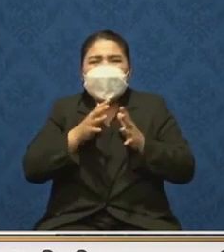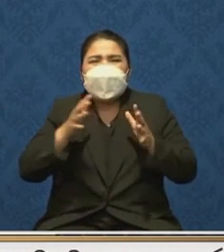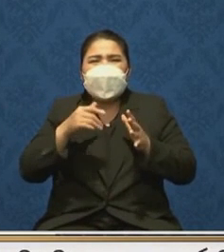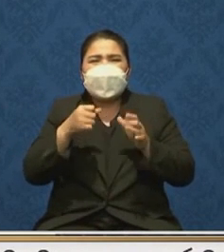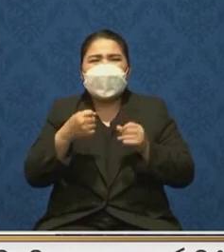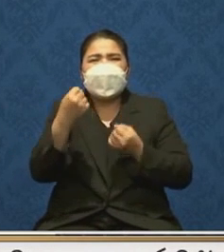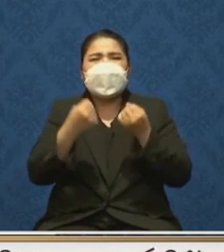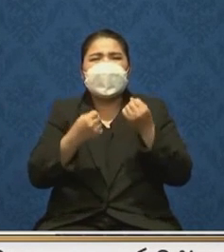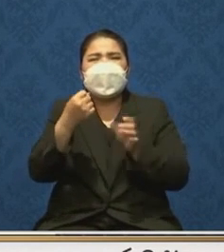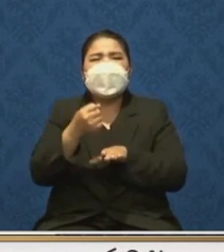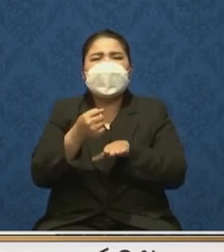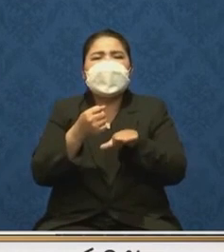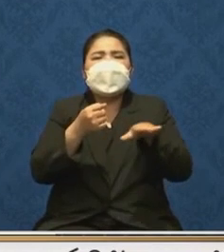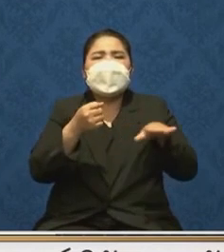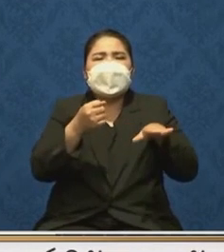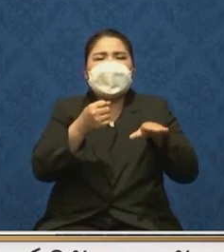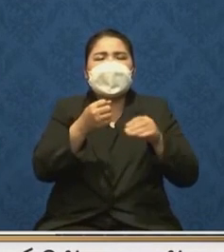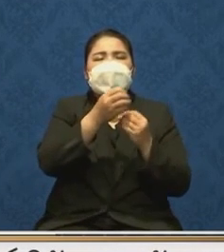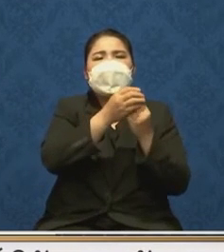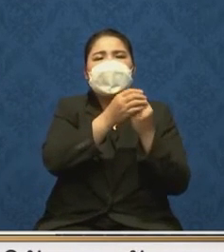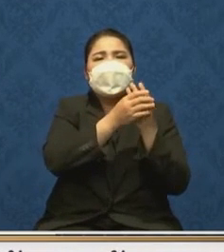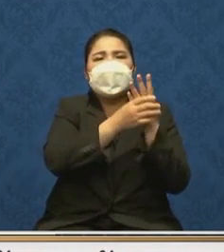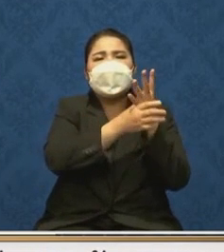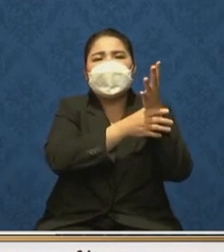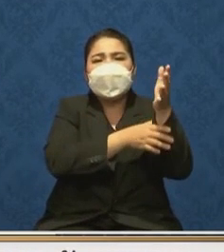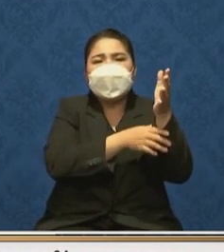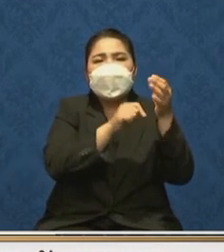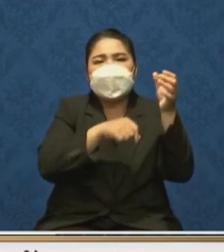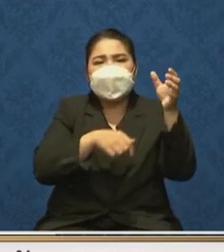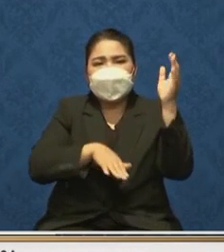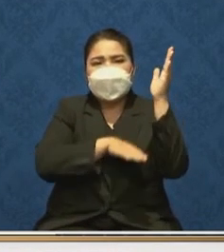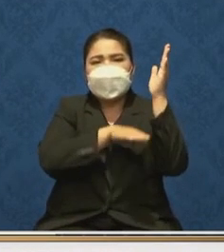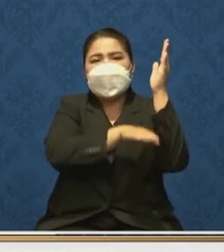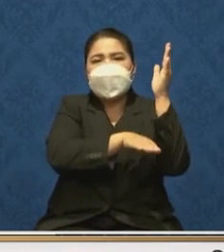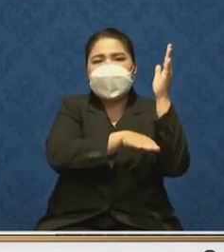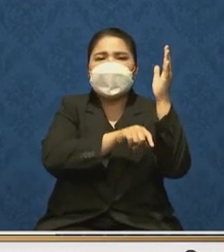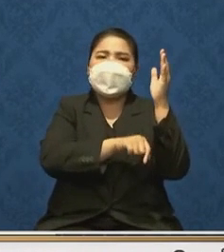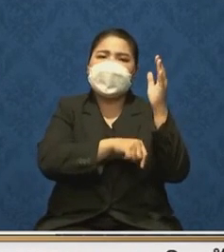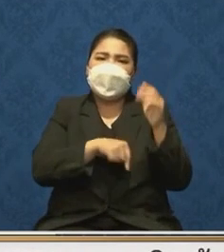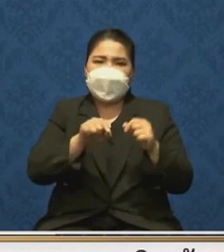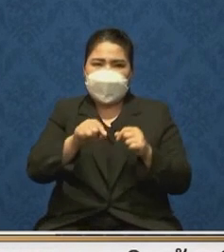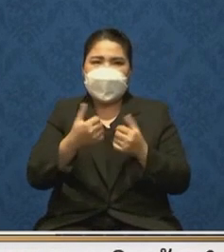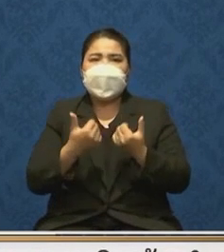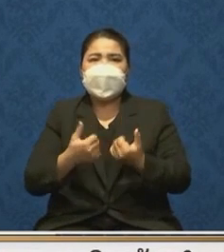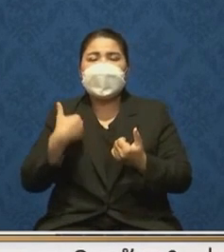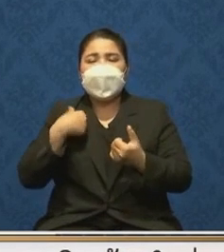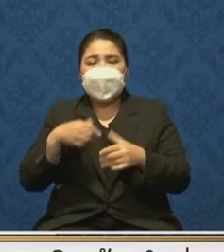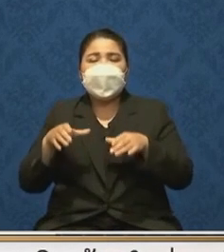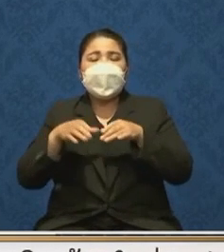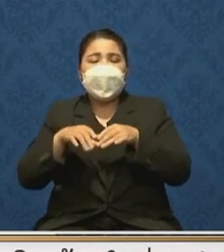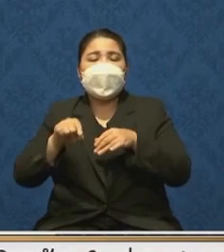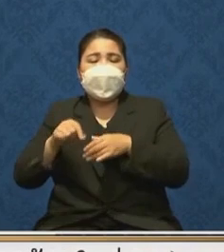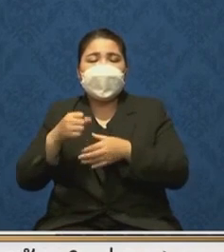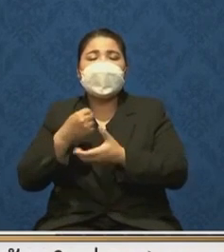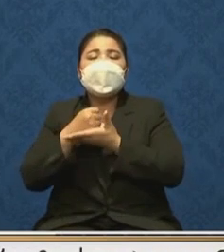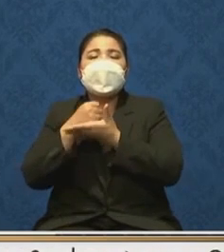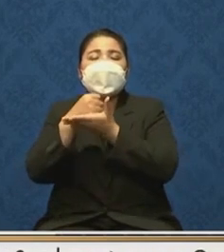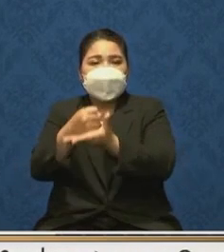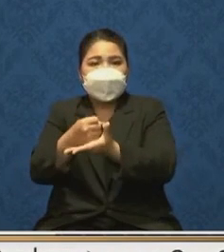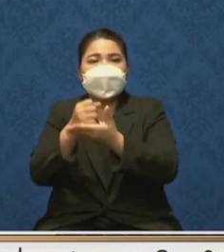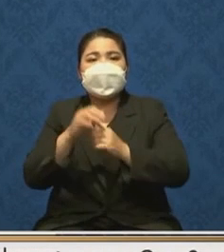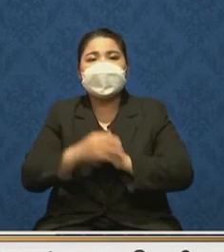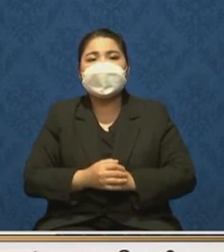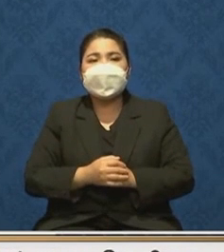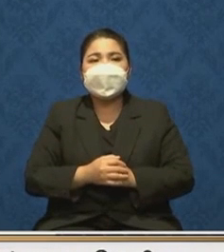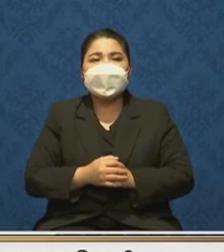ไปจอดทในส่นกร่อยข้างบ้านดเกืดร้อนถงกล่มเส้นได้อีก เช่นกันเป็นข่าวคลาว ต่อไปครับ